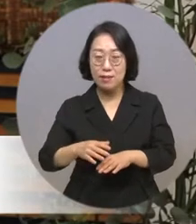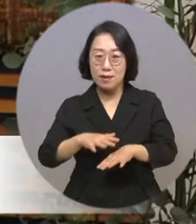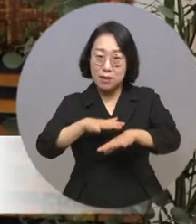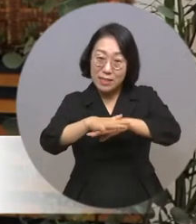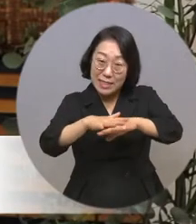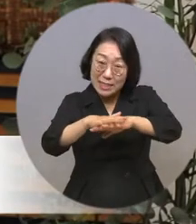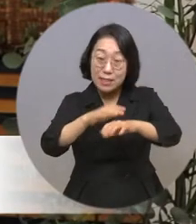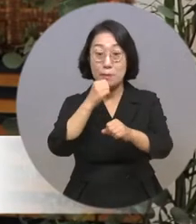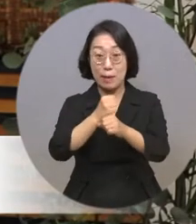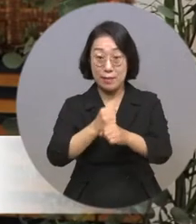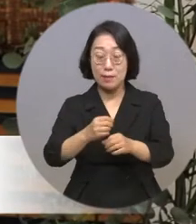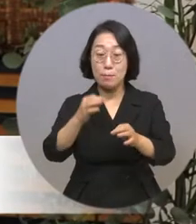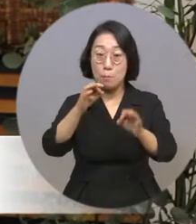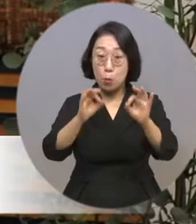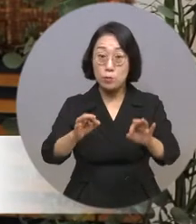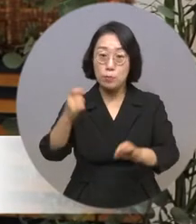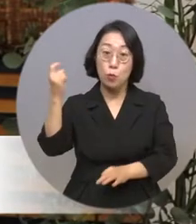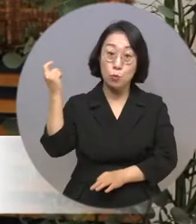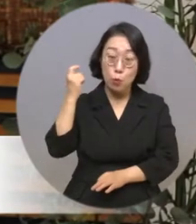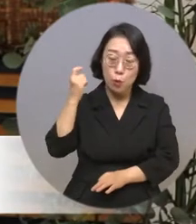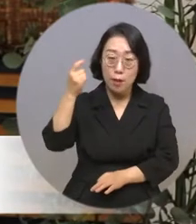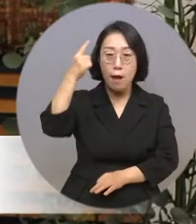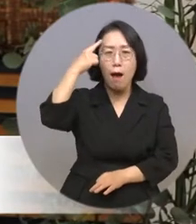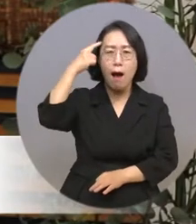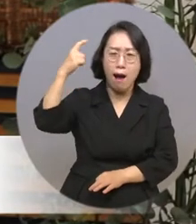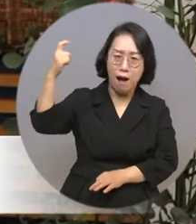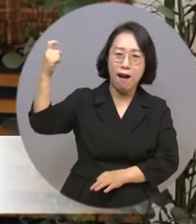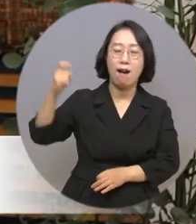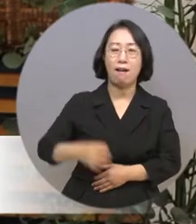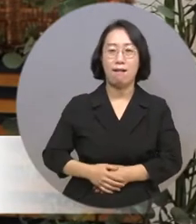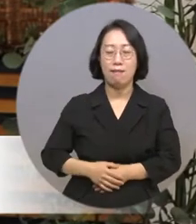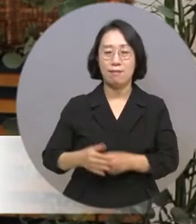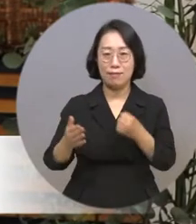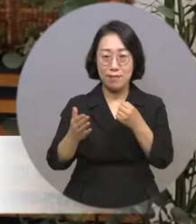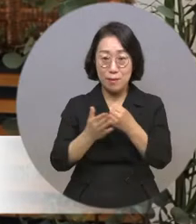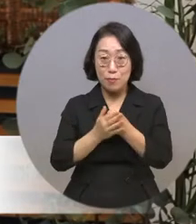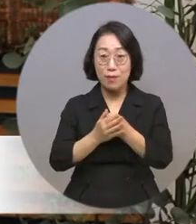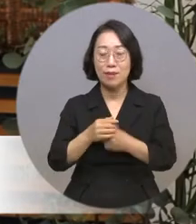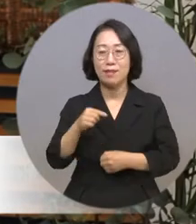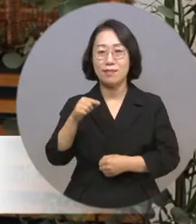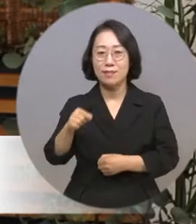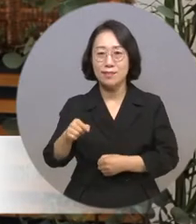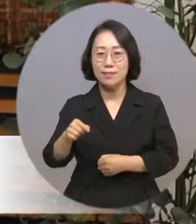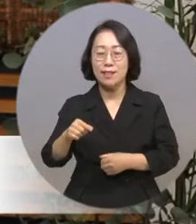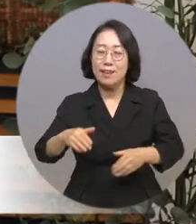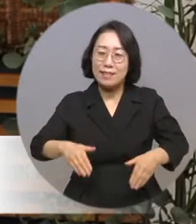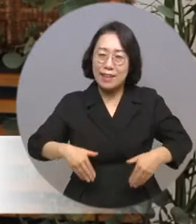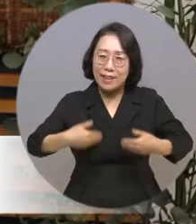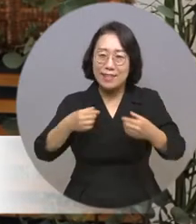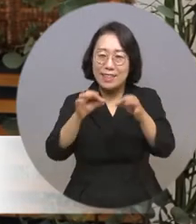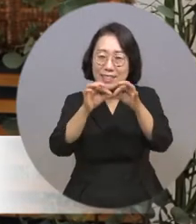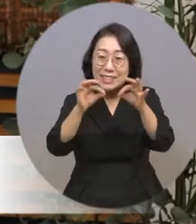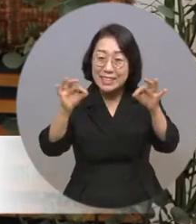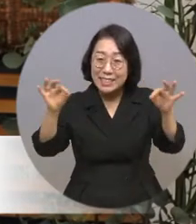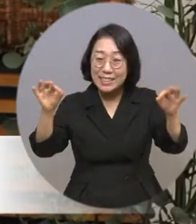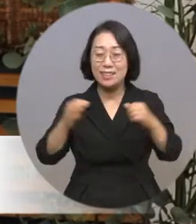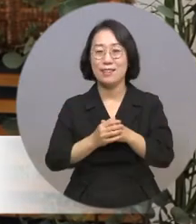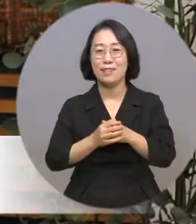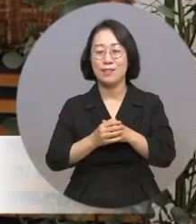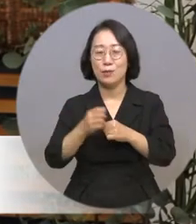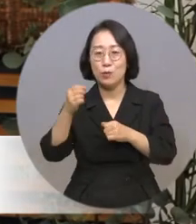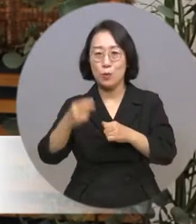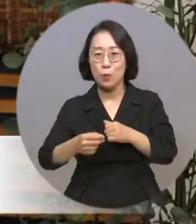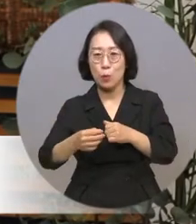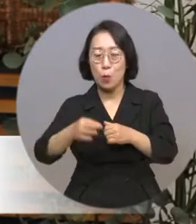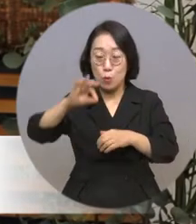그리고 그 소리가 아직도 기억에 생생하거든요. 그래서 그 따뜻한 실과 그리고 이